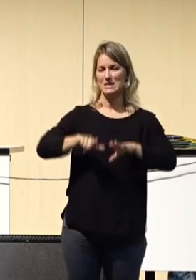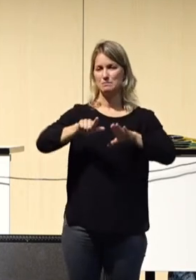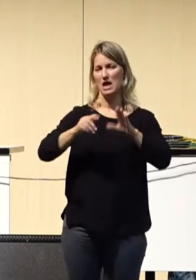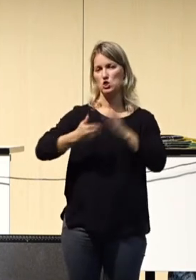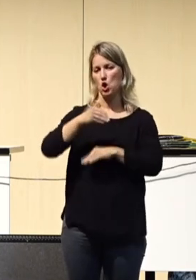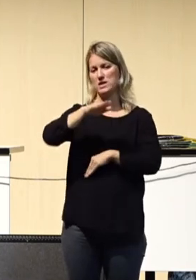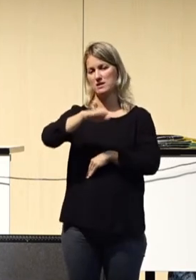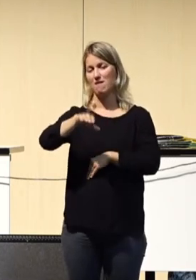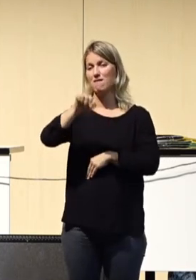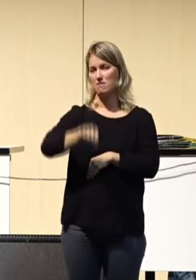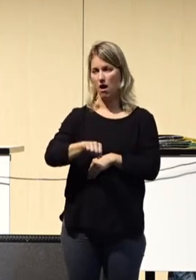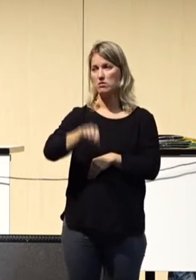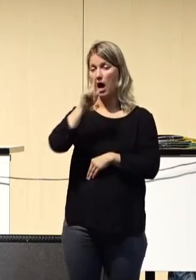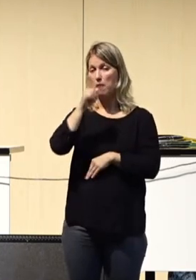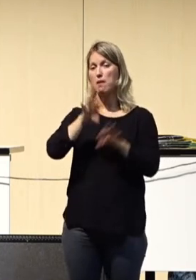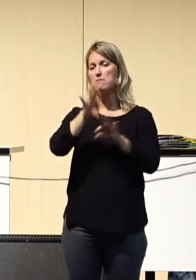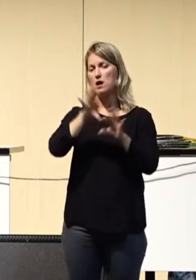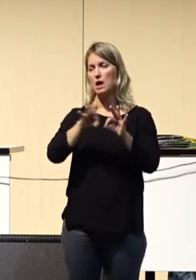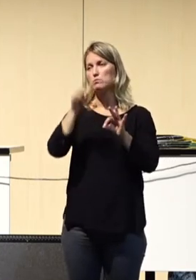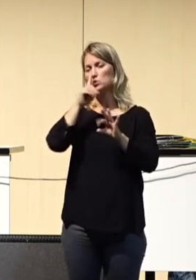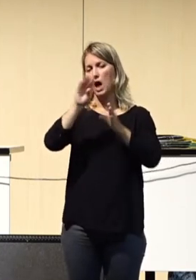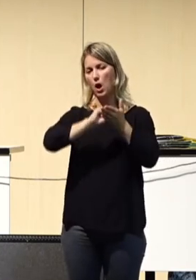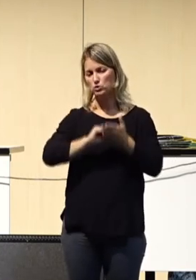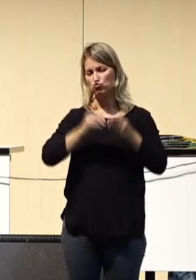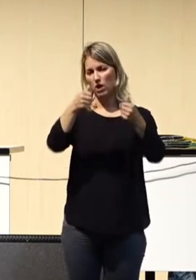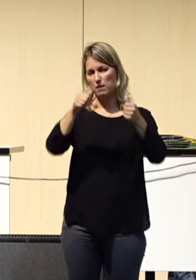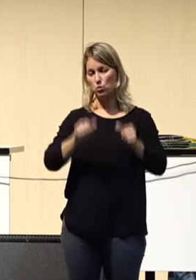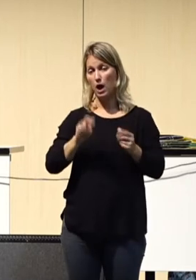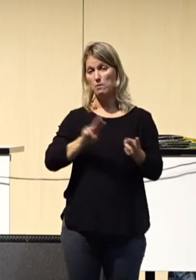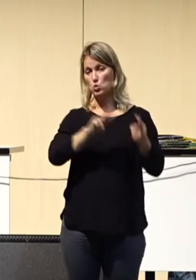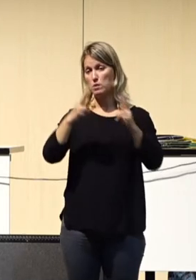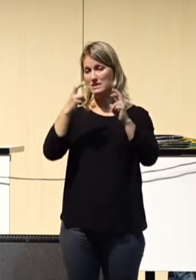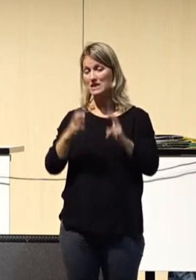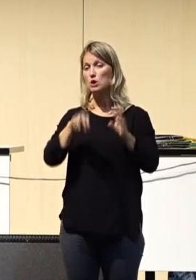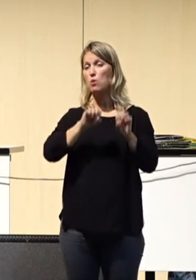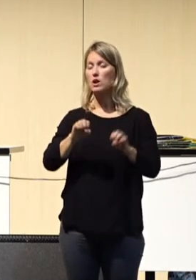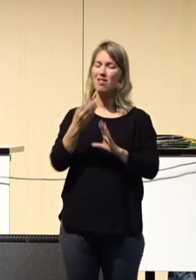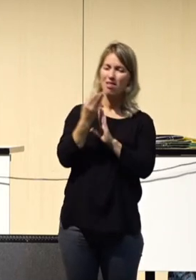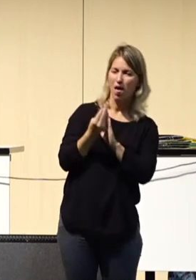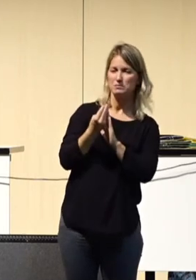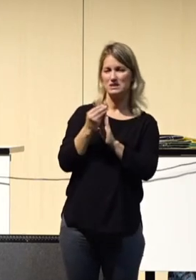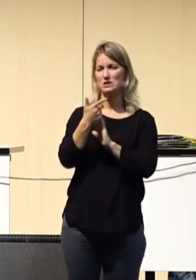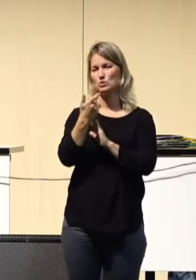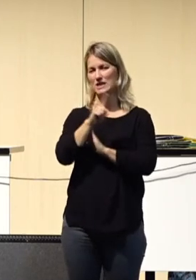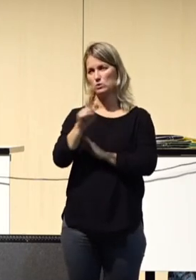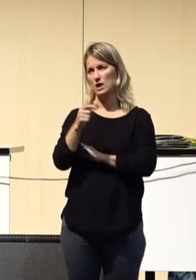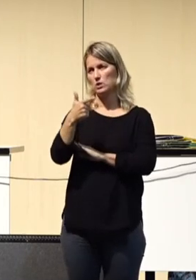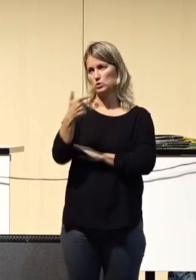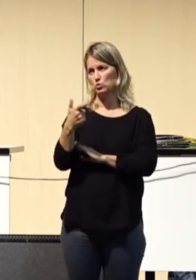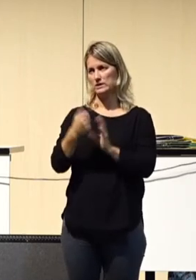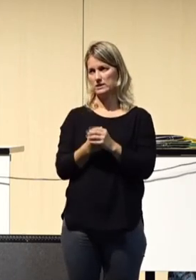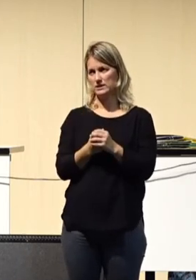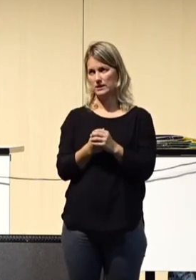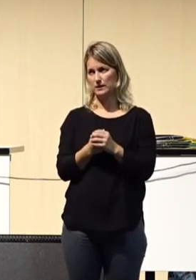werden. Da die Maßnahme ausgeschrieben werden muss, ist mit einer Umsetzung im Herbst 2021 zu rechnen. So, jetzt zur